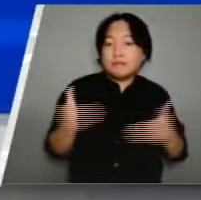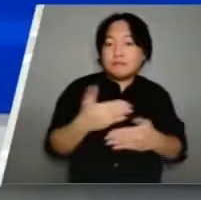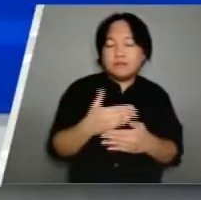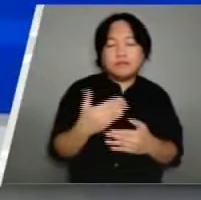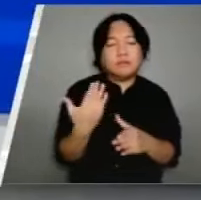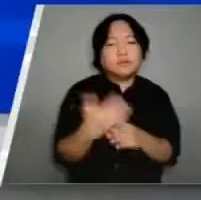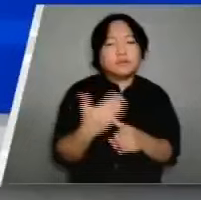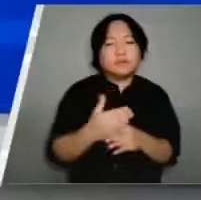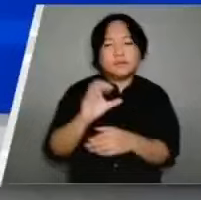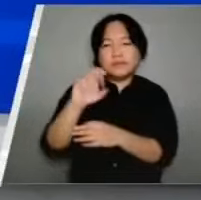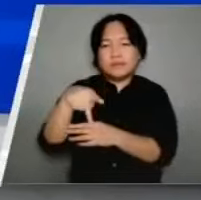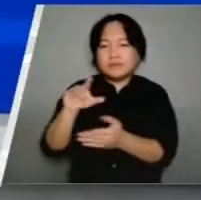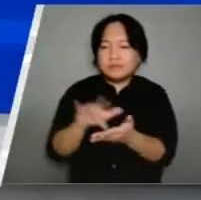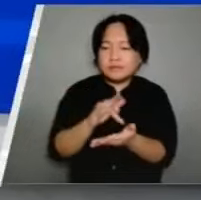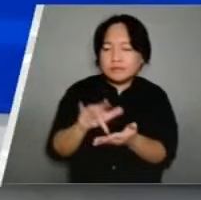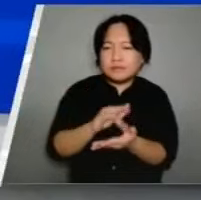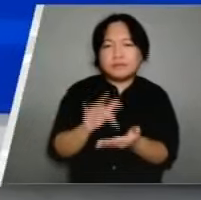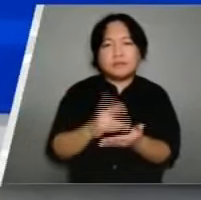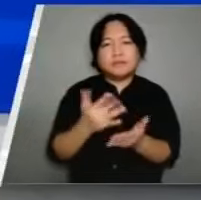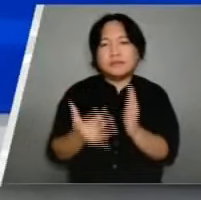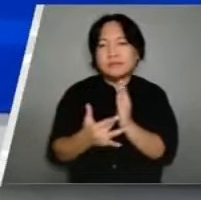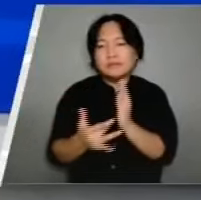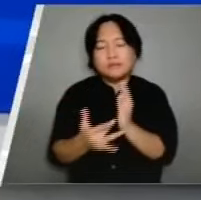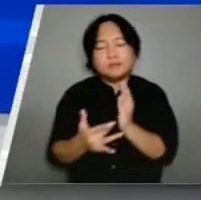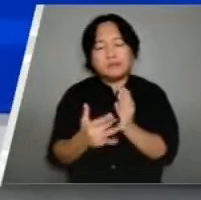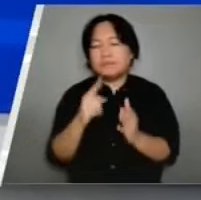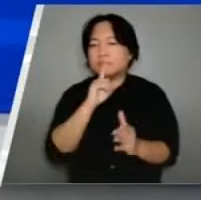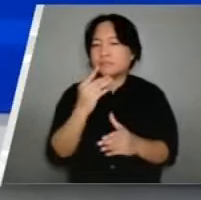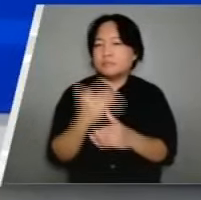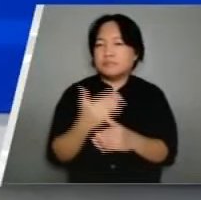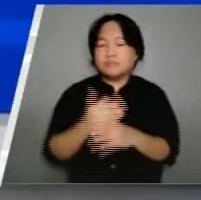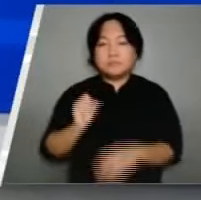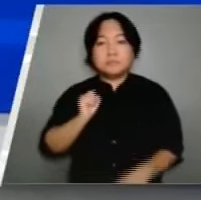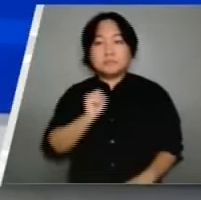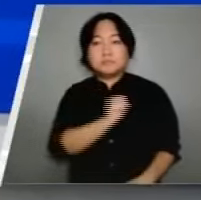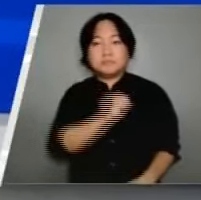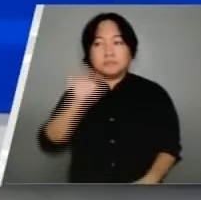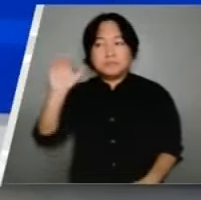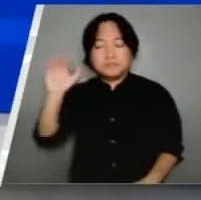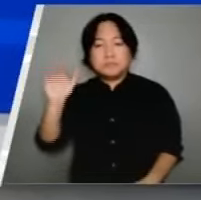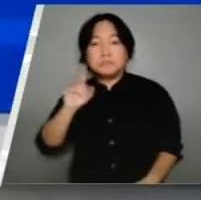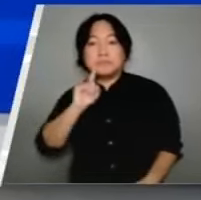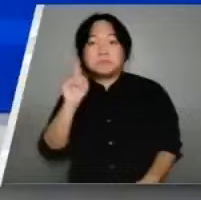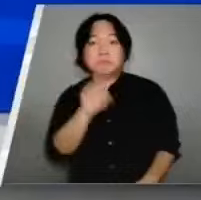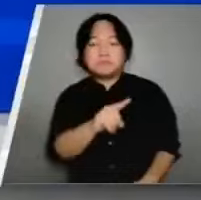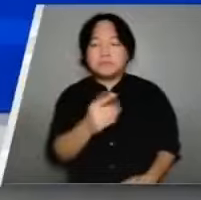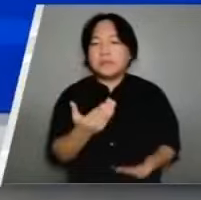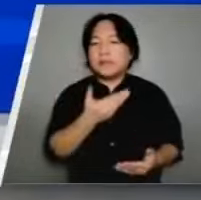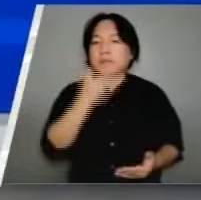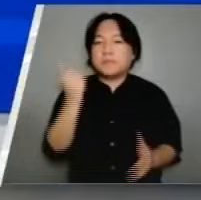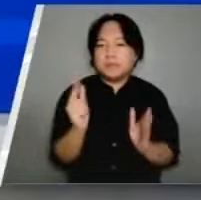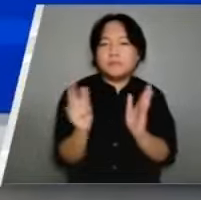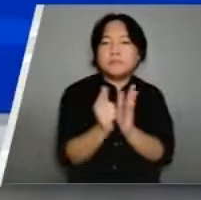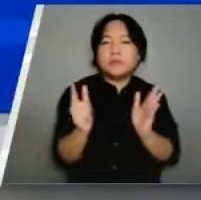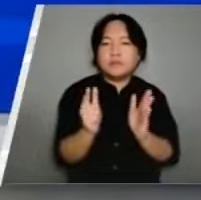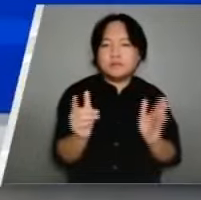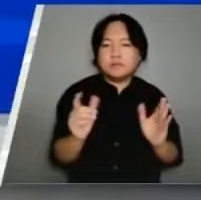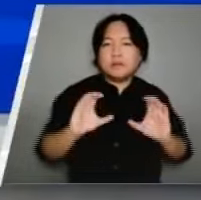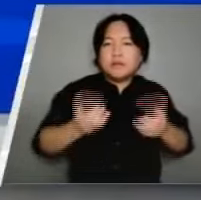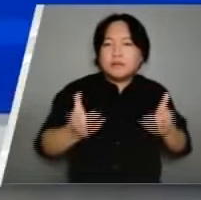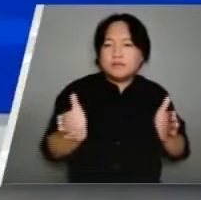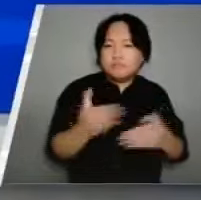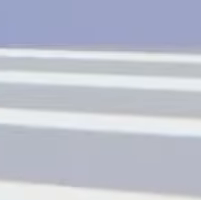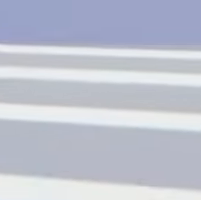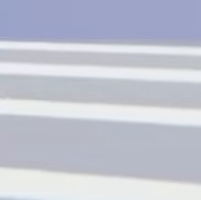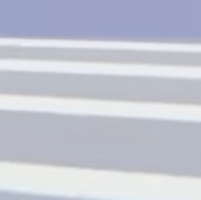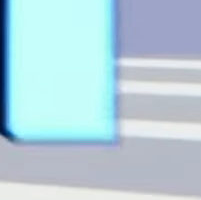Kaya panukala po ngayon sa Senado, ipagbawal ang mga ito tuwing class hours. At yan ang ating pinusuhan sa Barangay Saksi